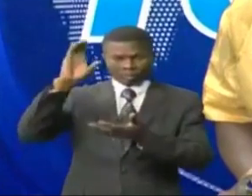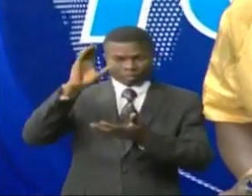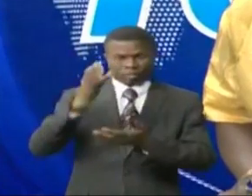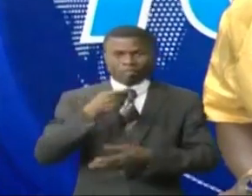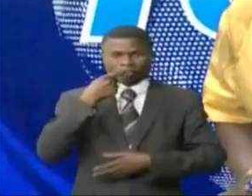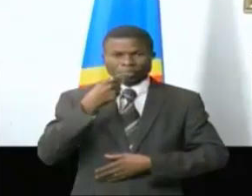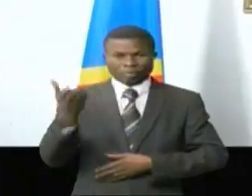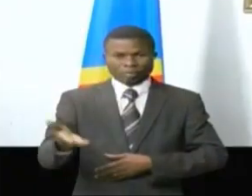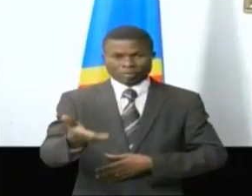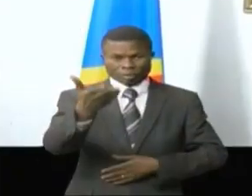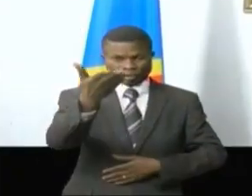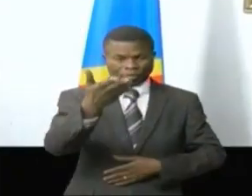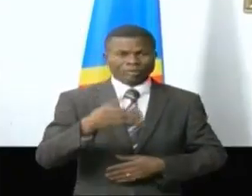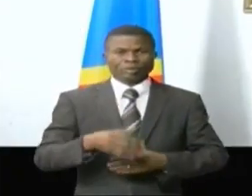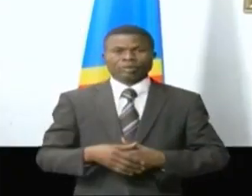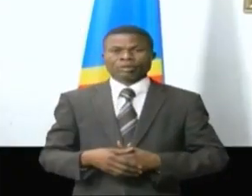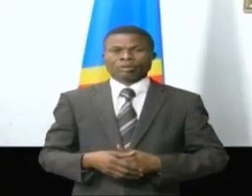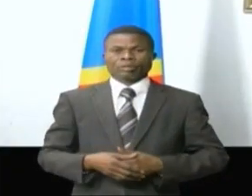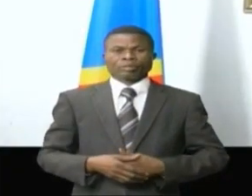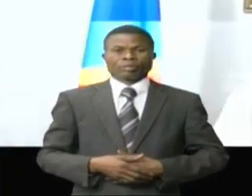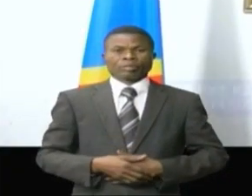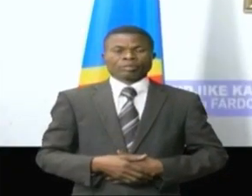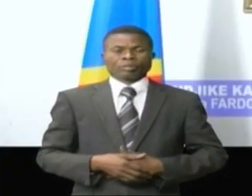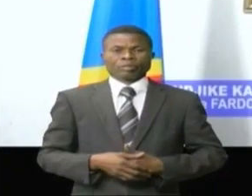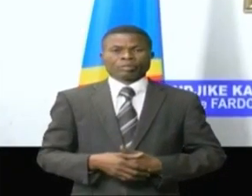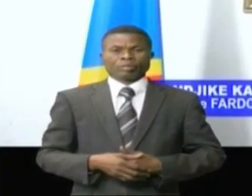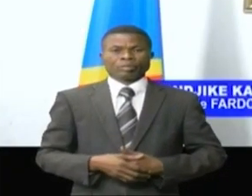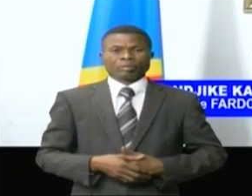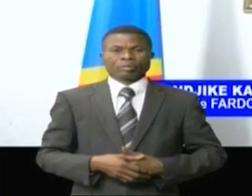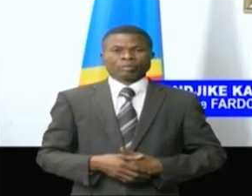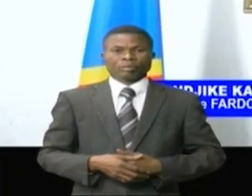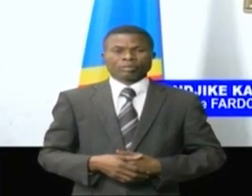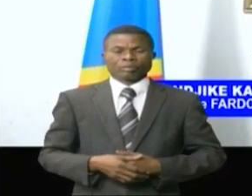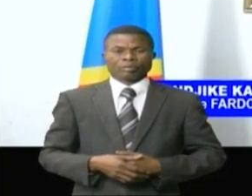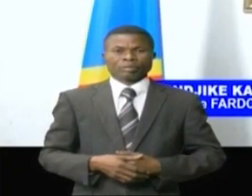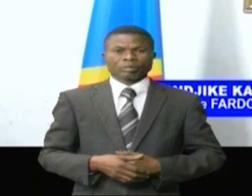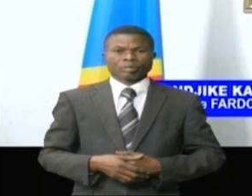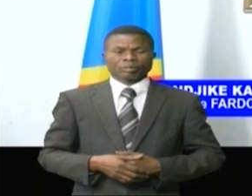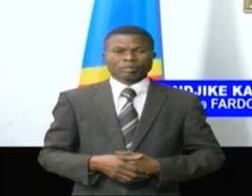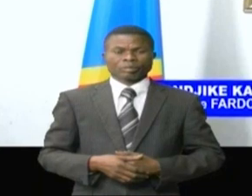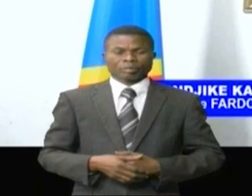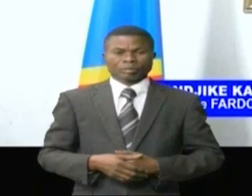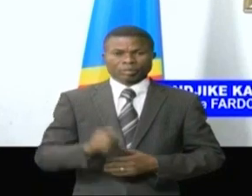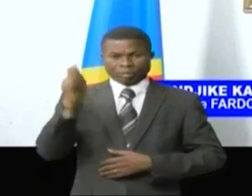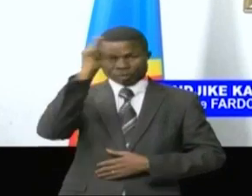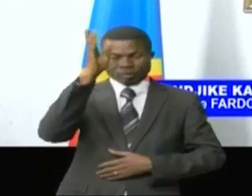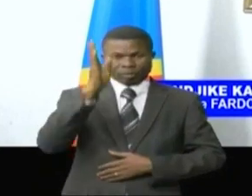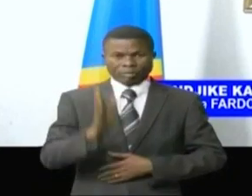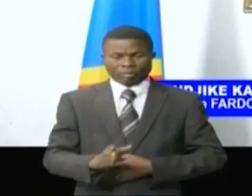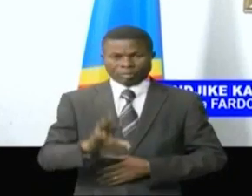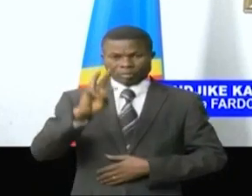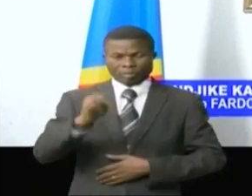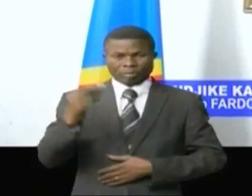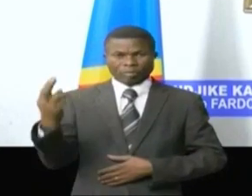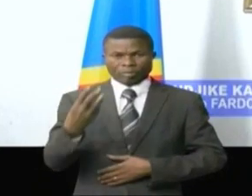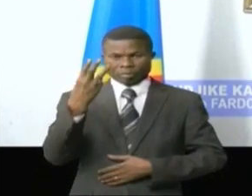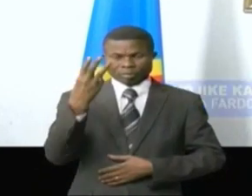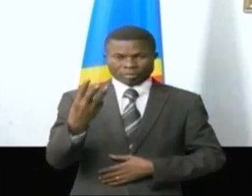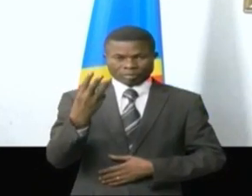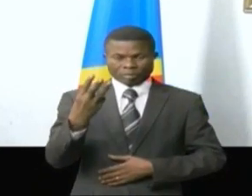Djike. En violation du cessez-le-feu, les terroristes du